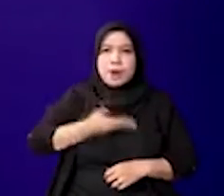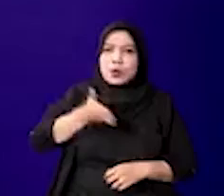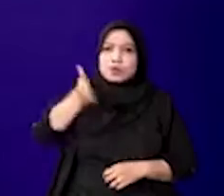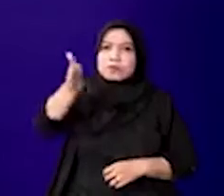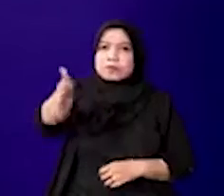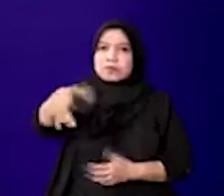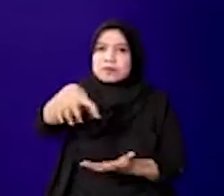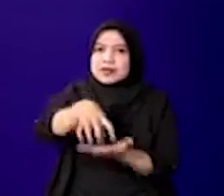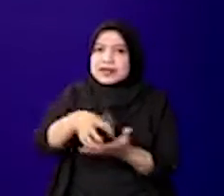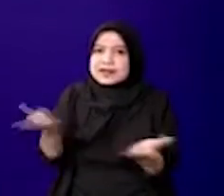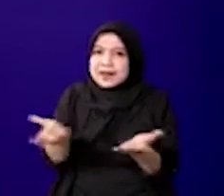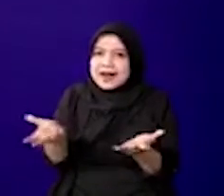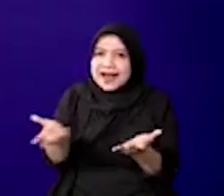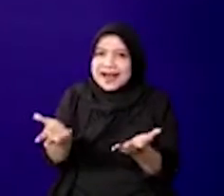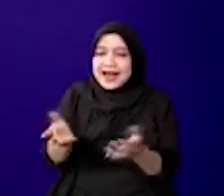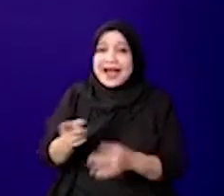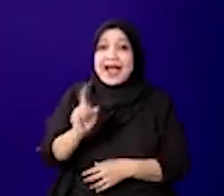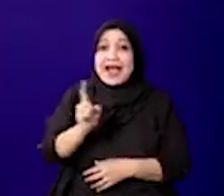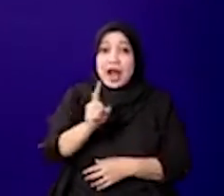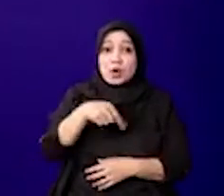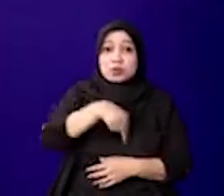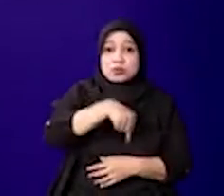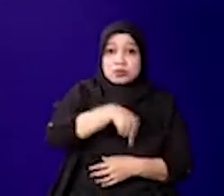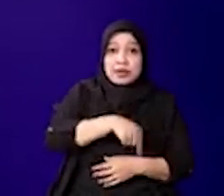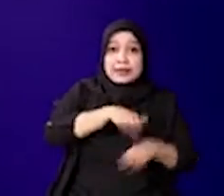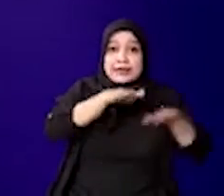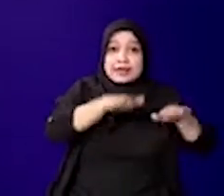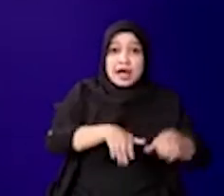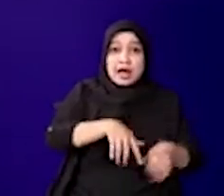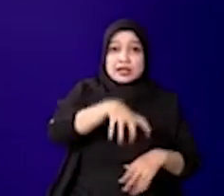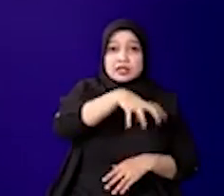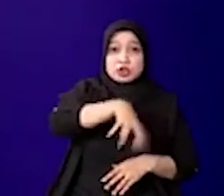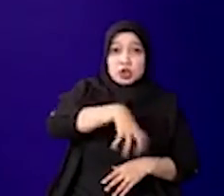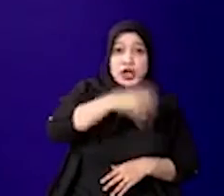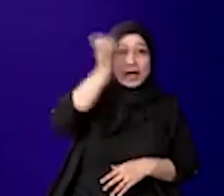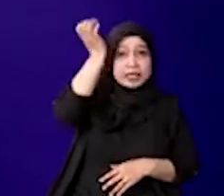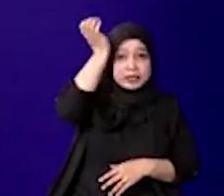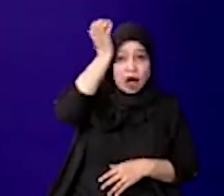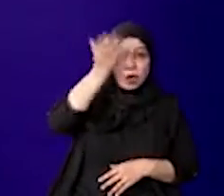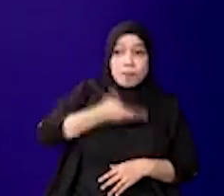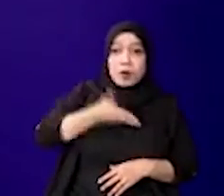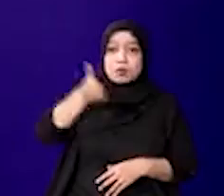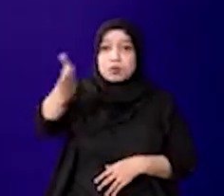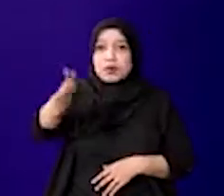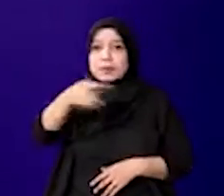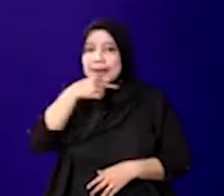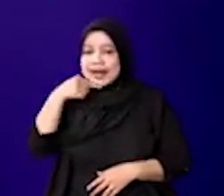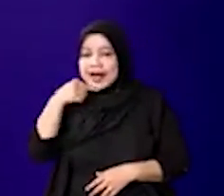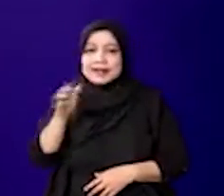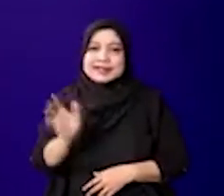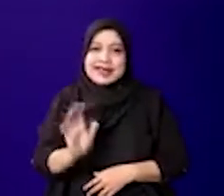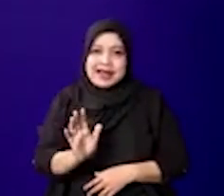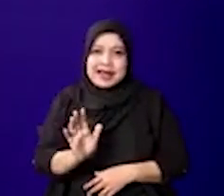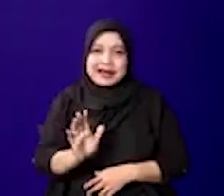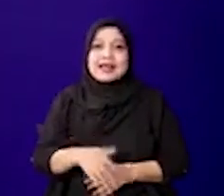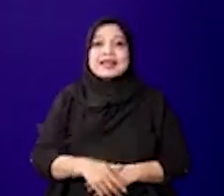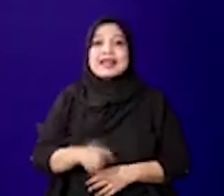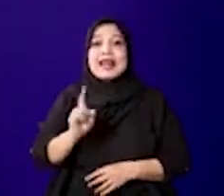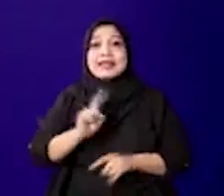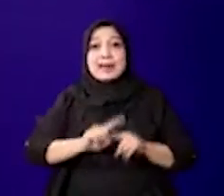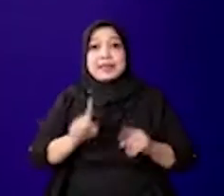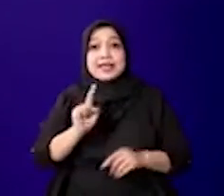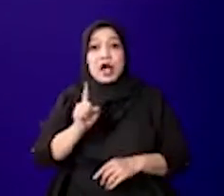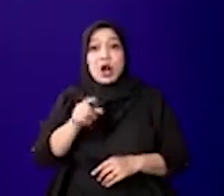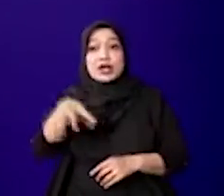begitu kalau dari zona hijau ke merah Janganlah kemudian kalau zona merah Ke kuning